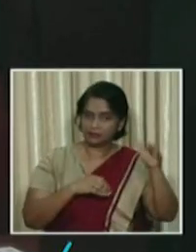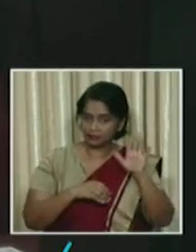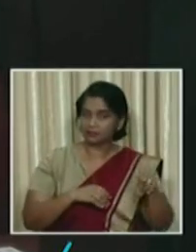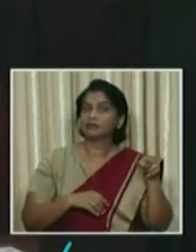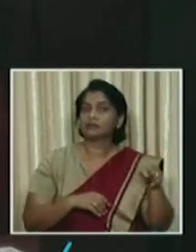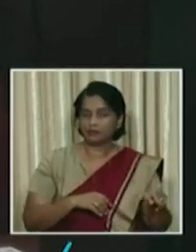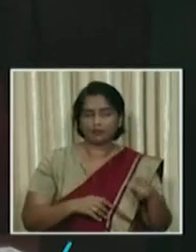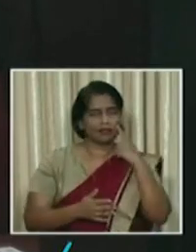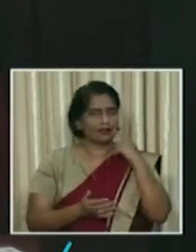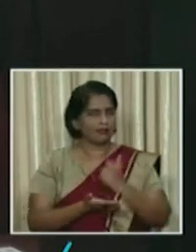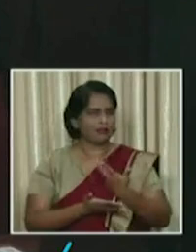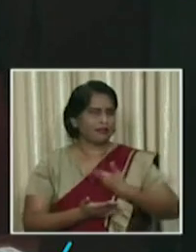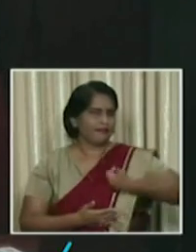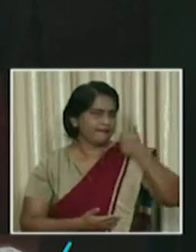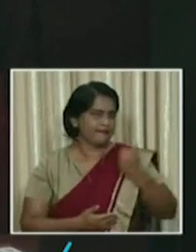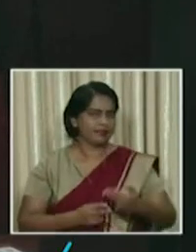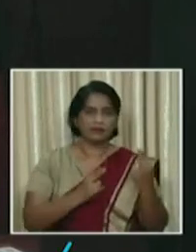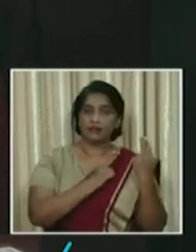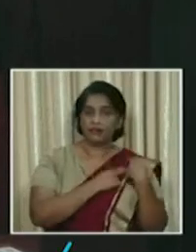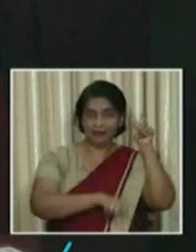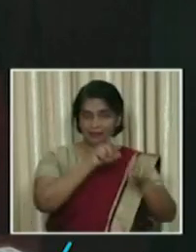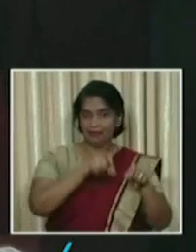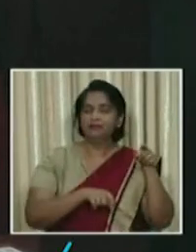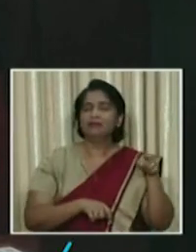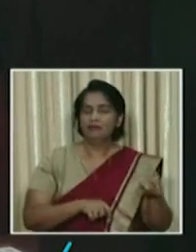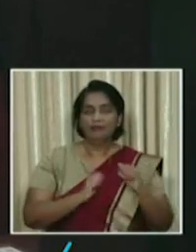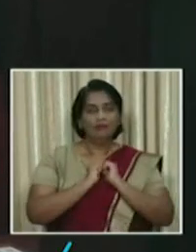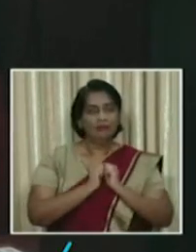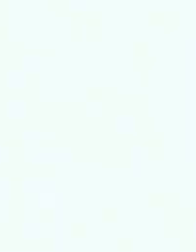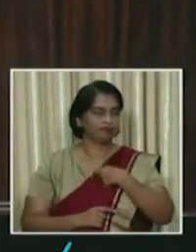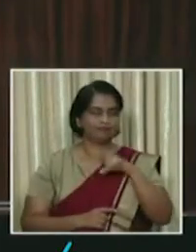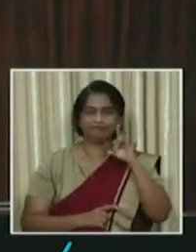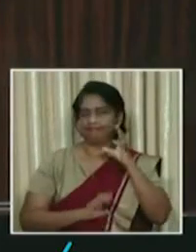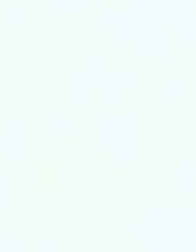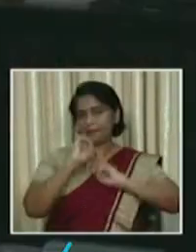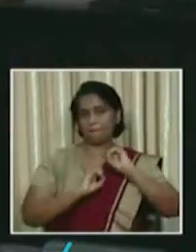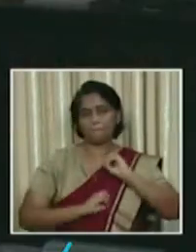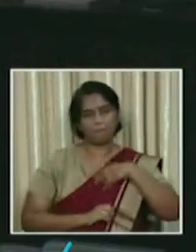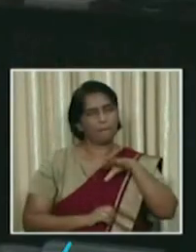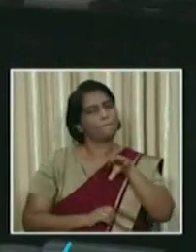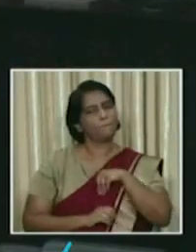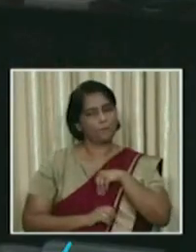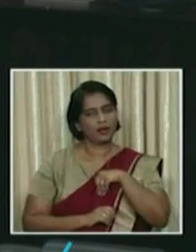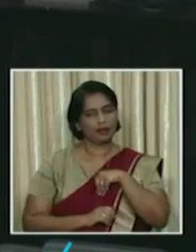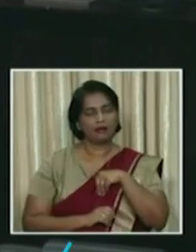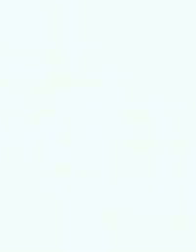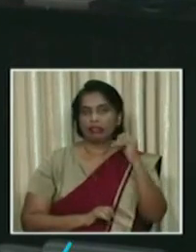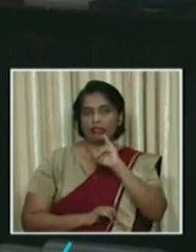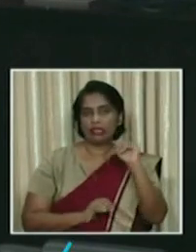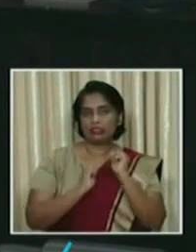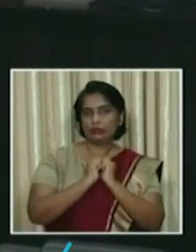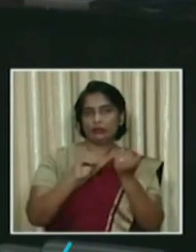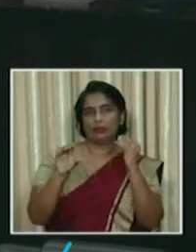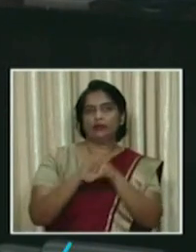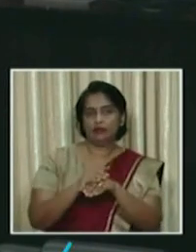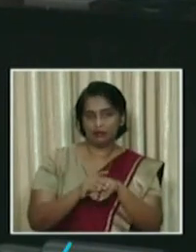ඒ අතිශය වැදගත් කාර්යභාරයක් ඉෂ්ට කරන ඒ පුද්ගලින්ගේ රැකියාව ඉස්තර කරලා නැහැ. මේක 2016 බඳවාගත්ත කණ්ඩායමක්. හැබැයි